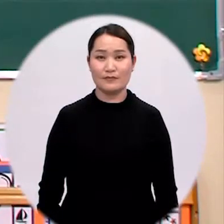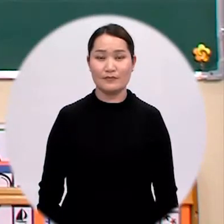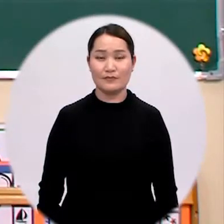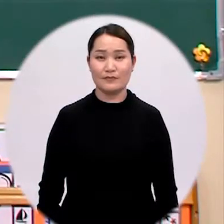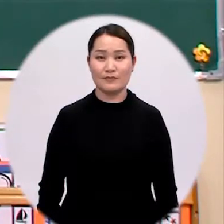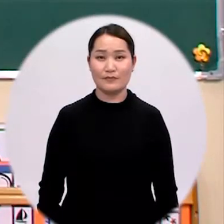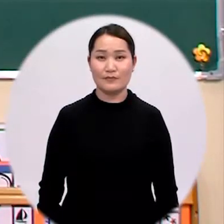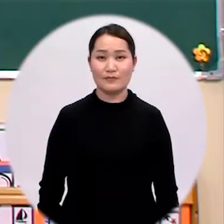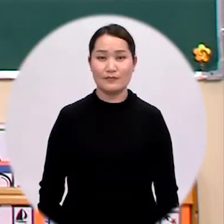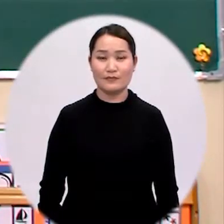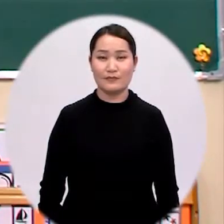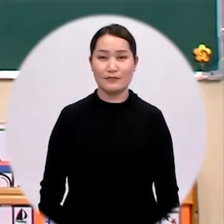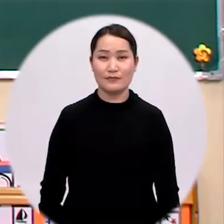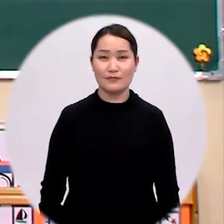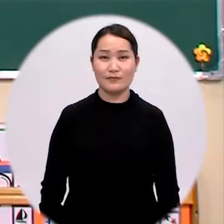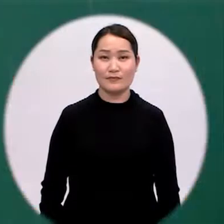За одоо бид нар юу болох вэ?